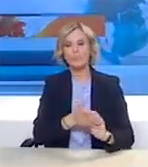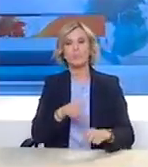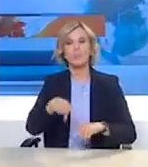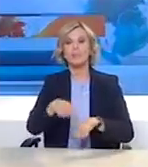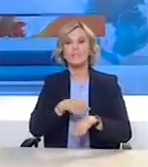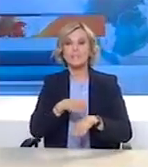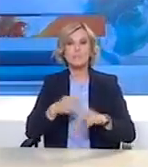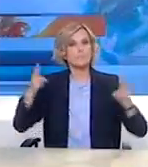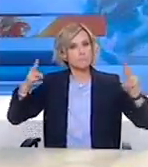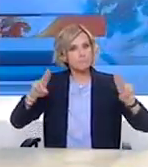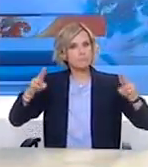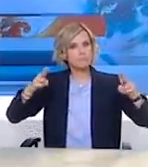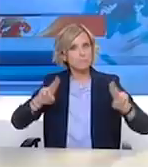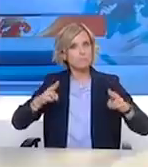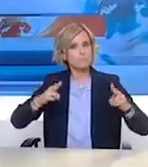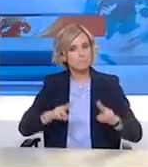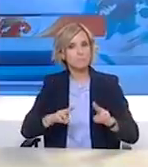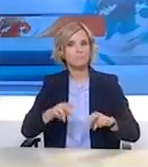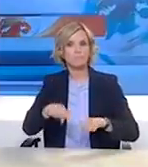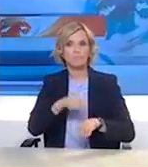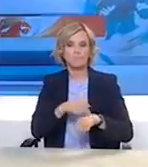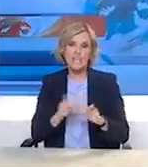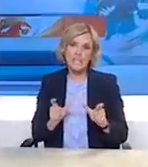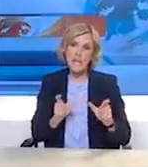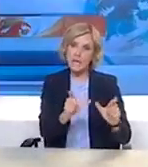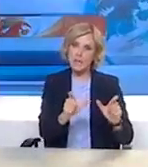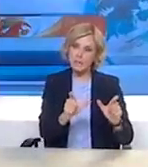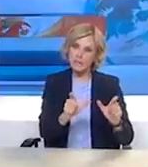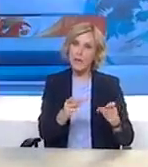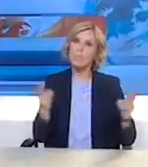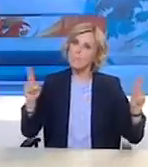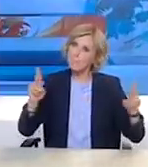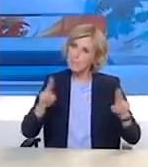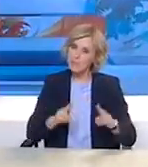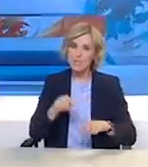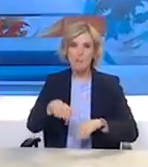στιγμή μειώνεται ο αριθμός των συνανθρώπων μας που είναι σε καραντίνα. Αυτή τη